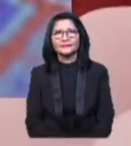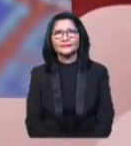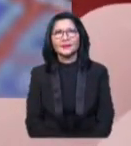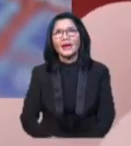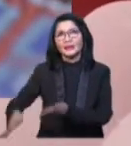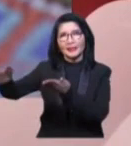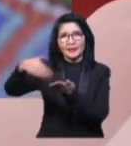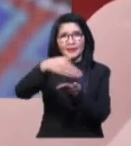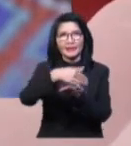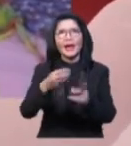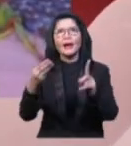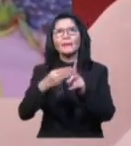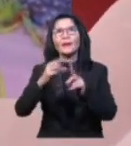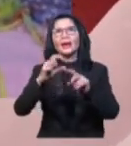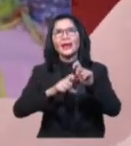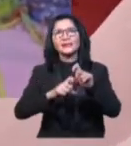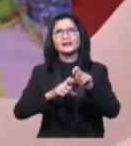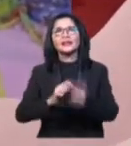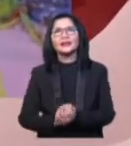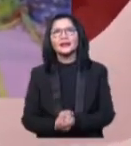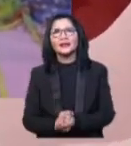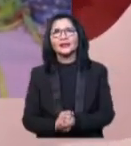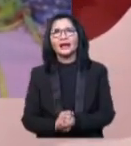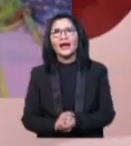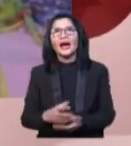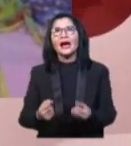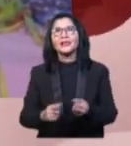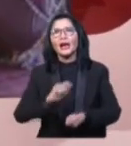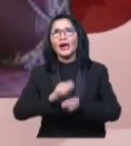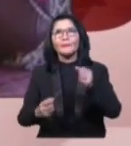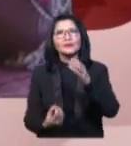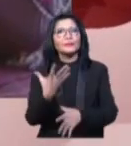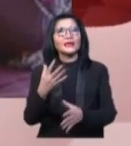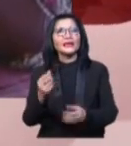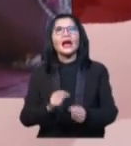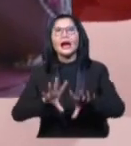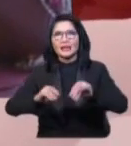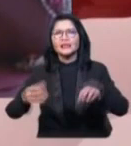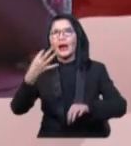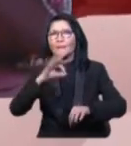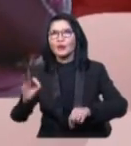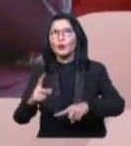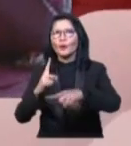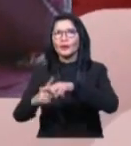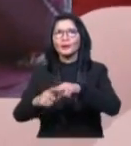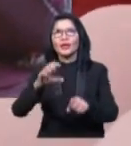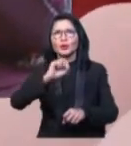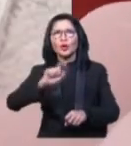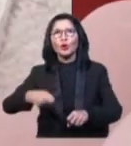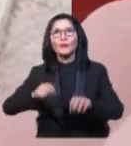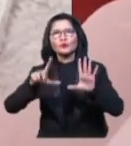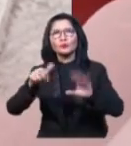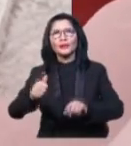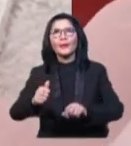Dari data BPS per Agustus 2020, terdapat penciptaan kesempatan kerja baru dengan penambahan 0,76